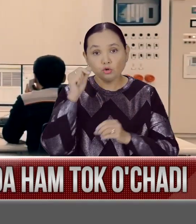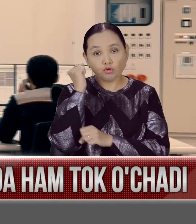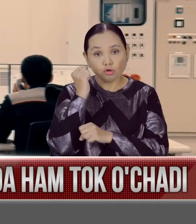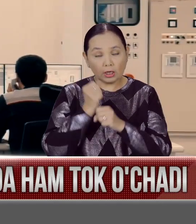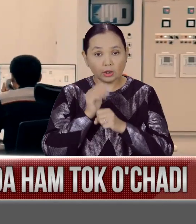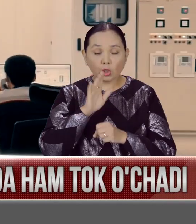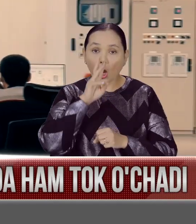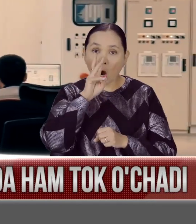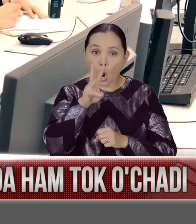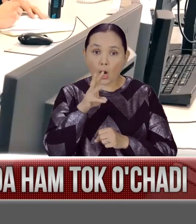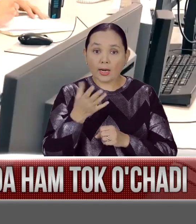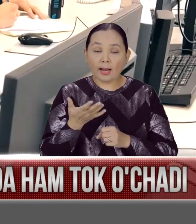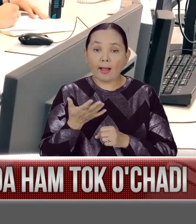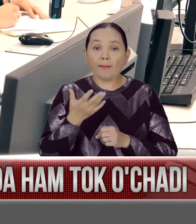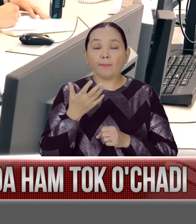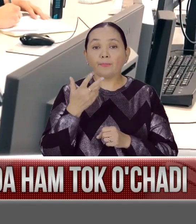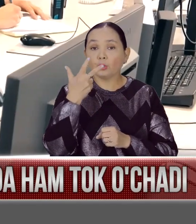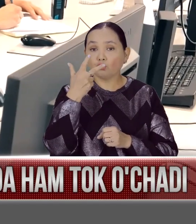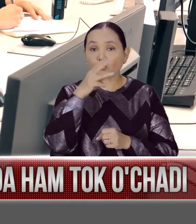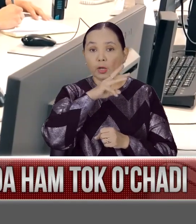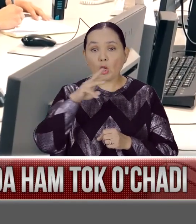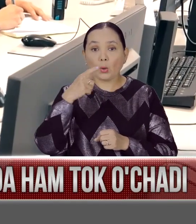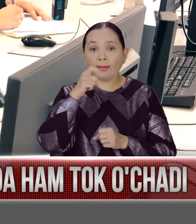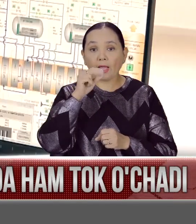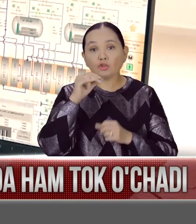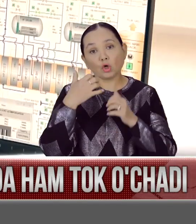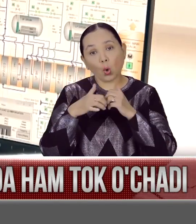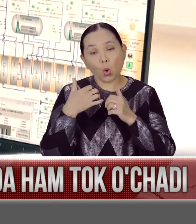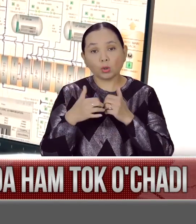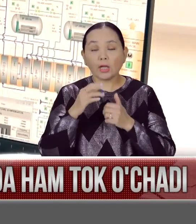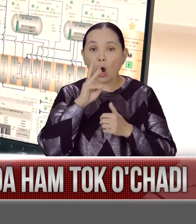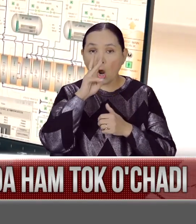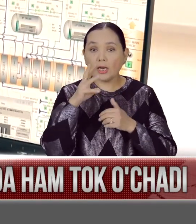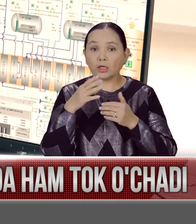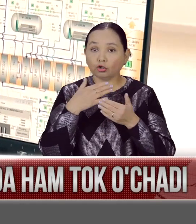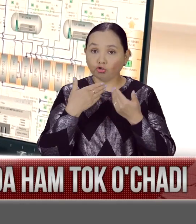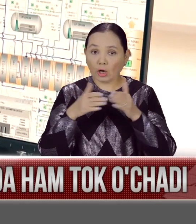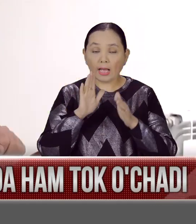ishlaydi. Ularning oylik maoshi esa 3 milliongacha o'rta hisobda oylik chiqadi.